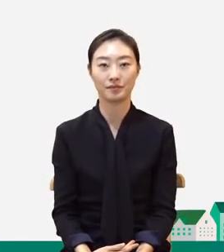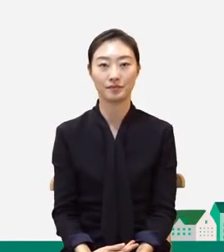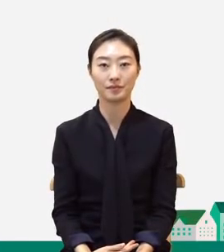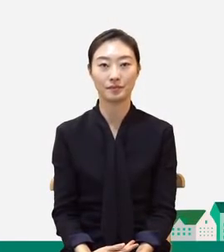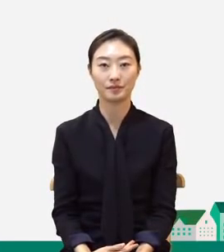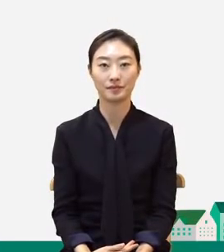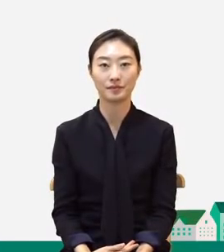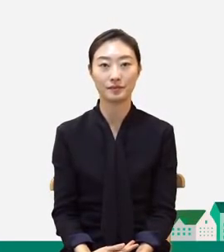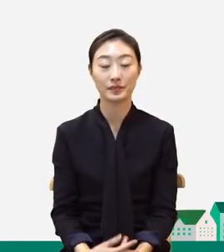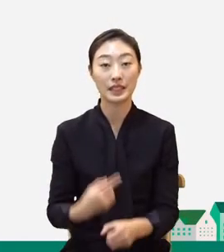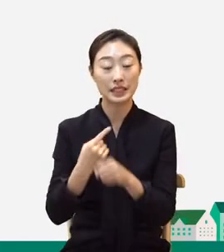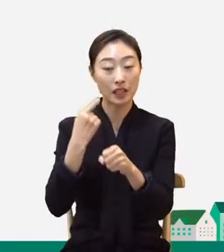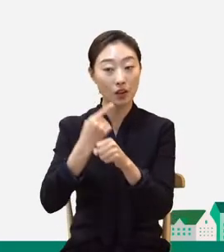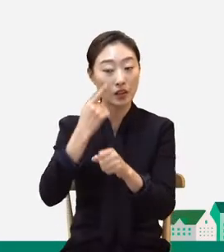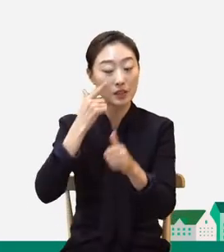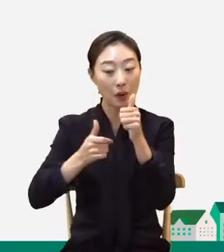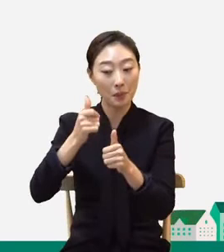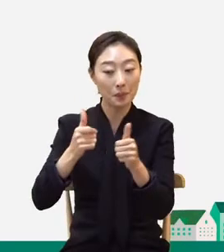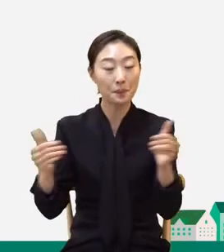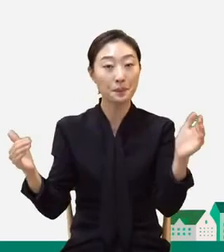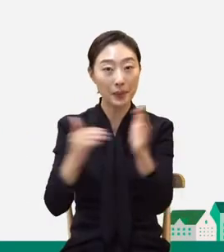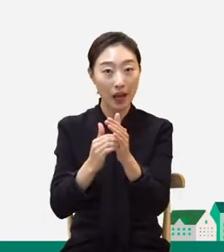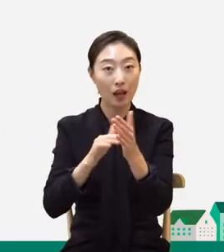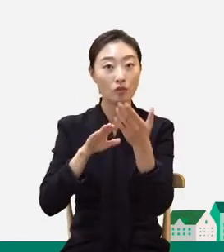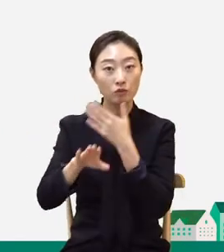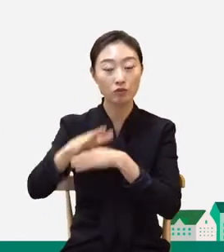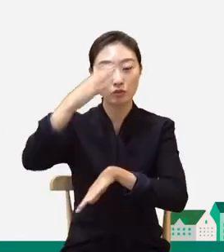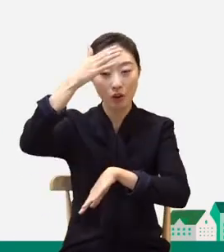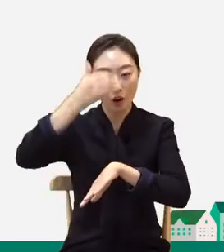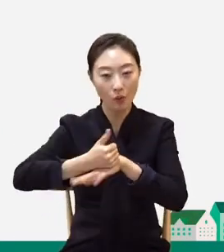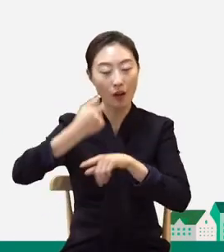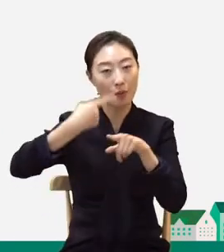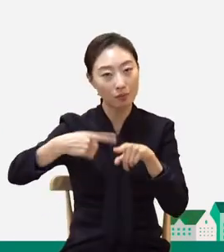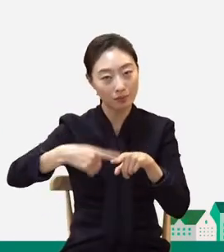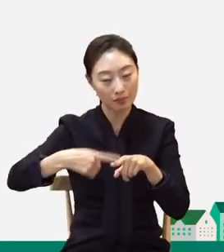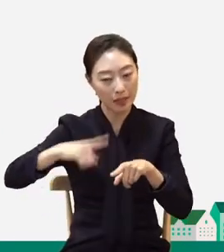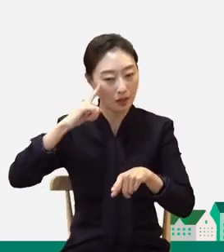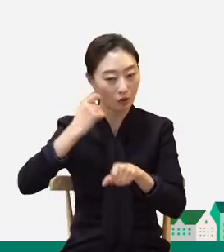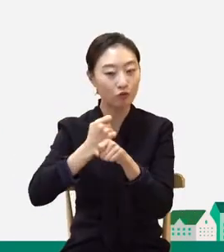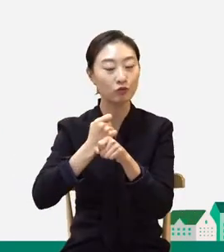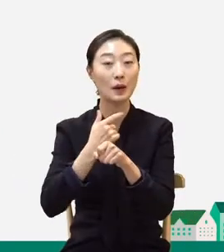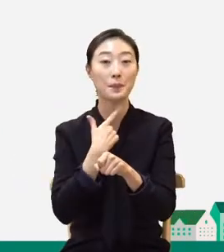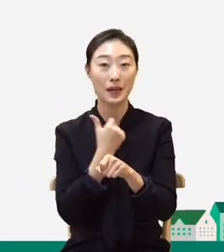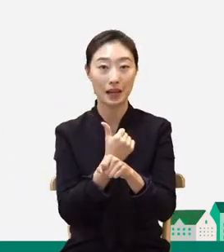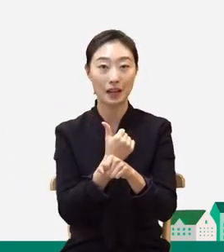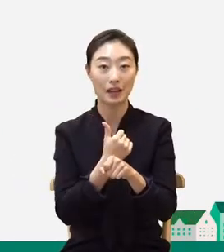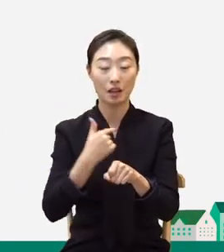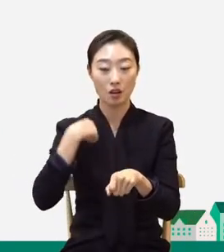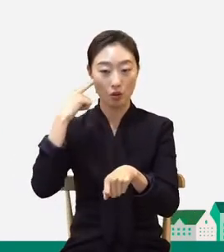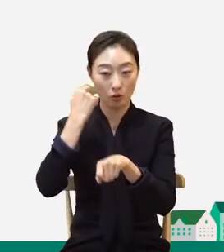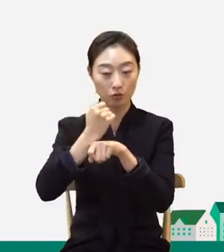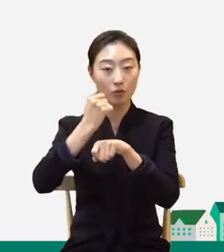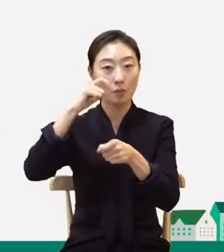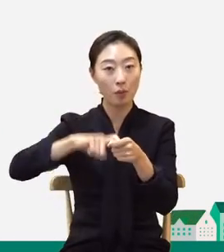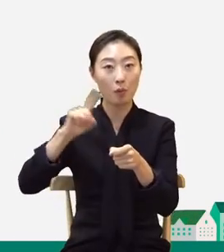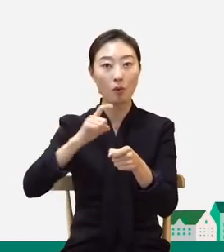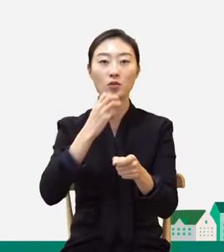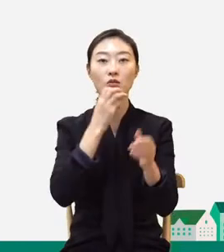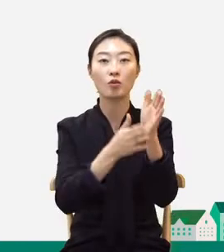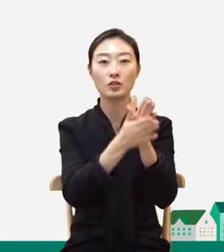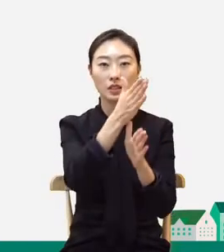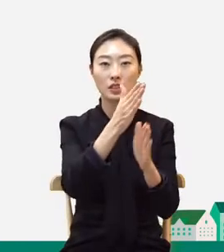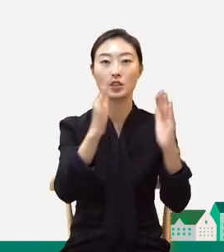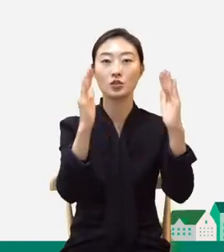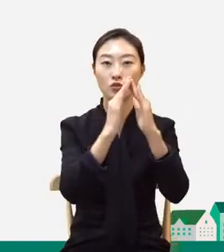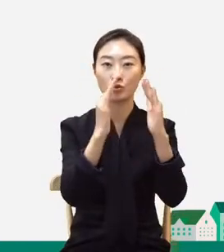저희가 작년에 시범 사업이 끝난 이후에 저희 성과를 분석하는 연구를 진행을 했었는데요. 저희 연구는 저희 서울시